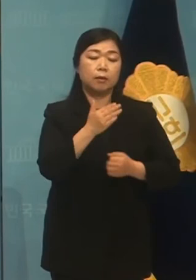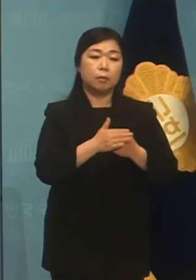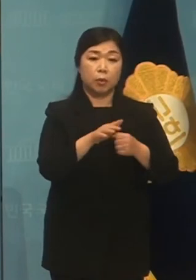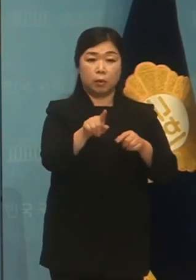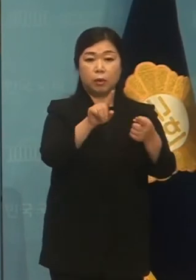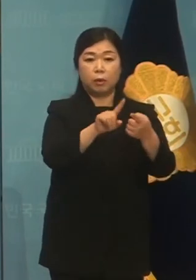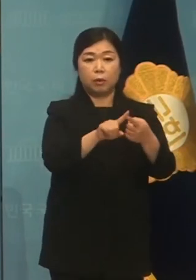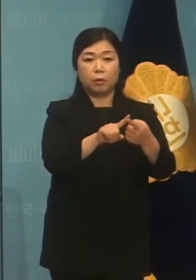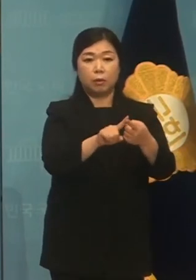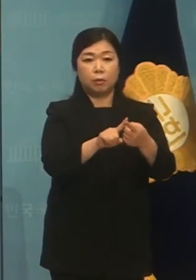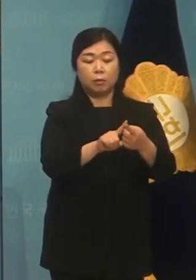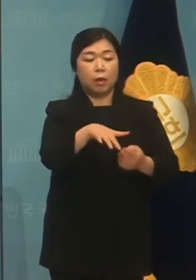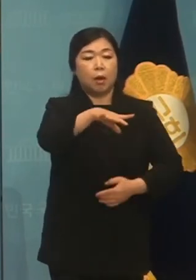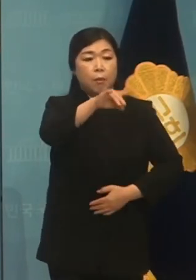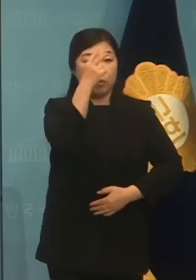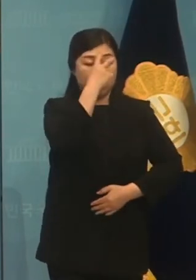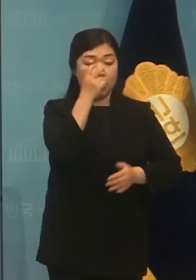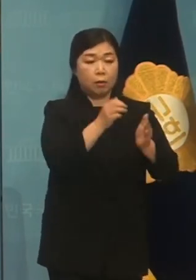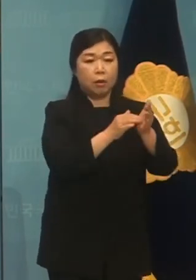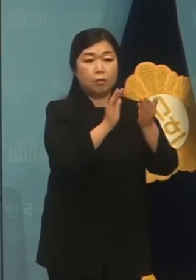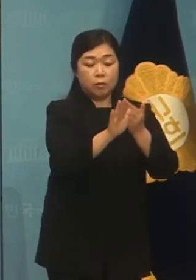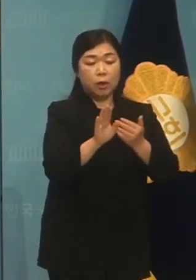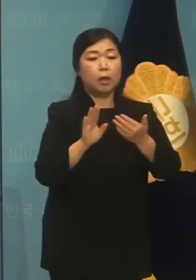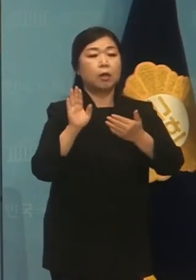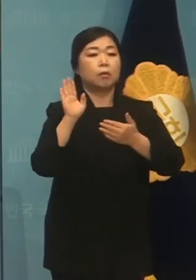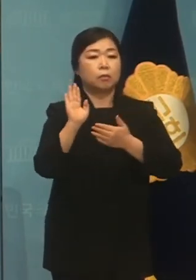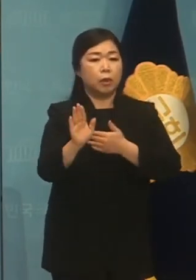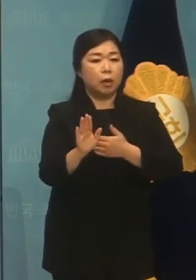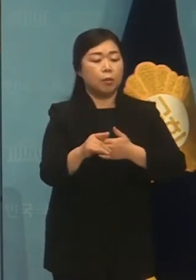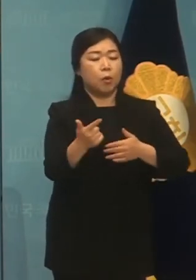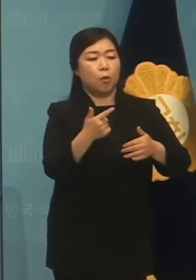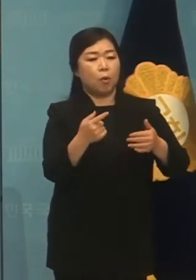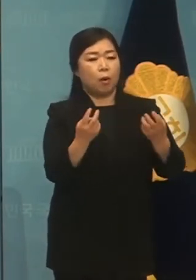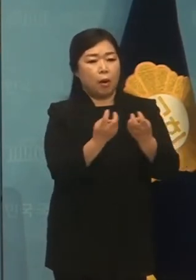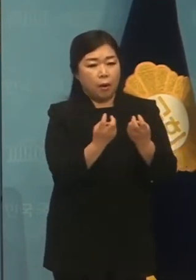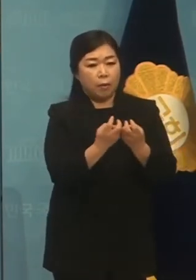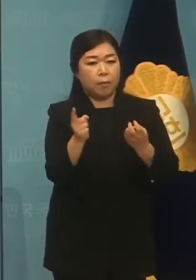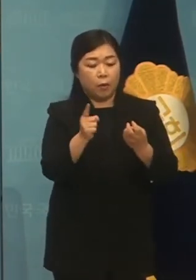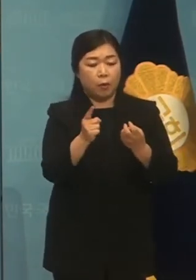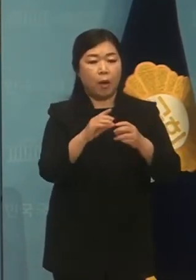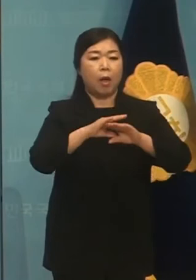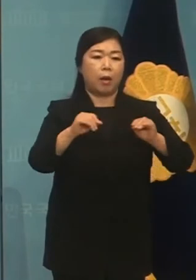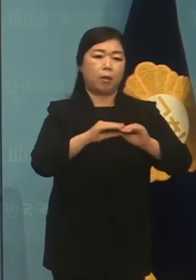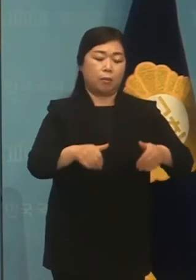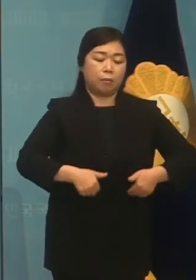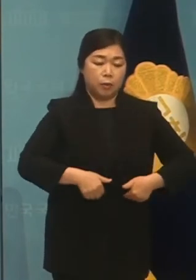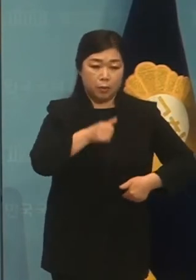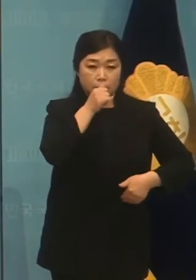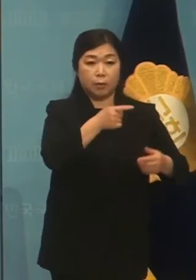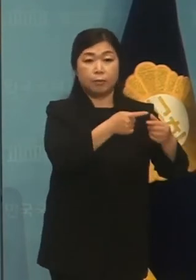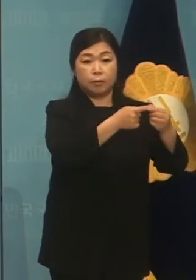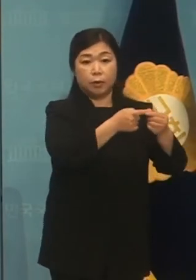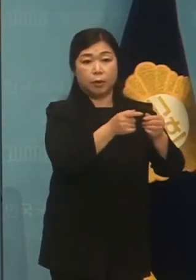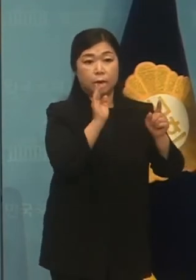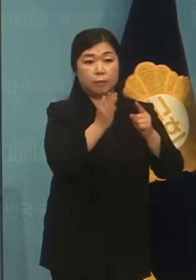여기에 대한 일단 조사를 하고 그 이후에 필거를 명확하게 해야 된다. 이것이 첫 번째입니다.